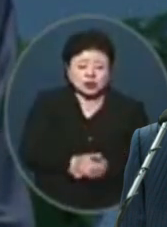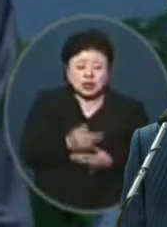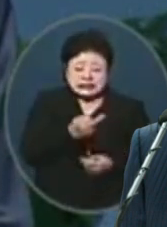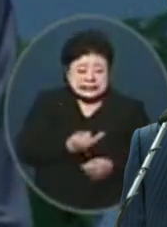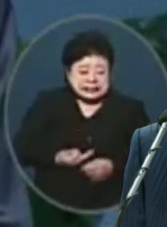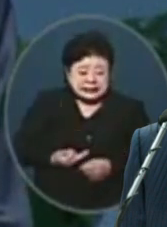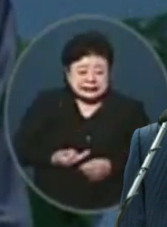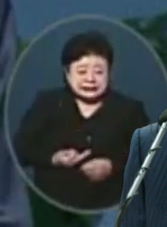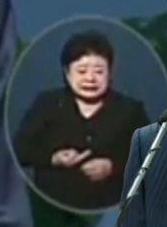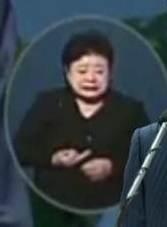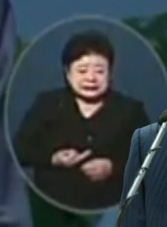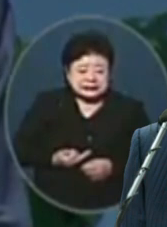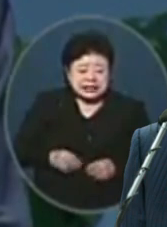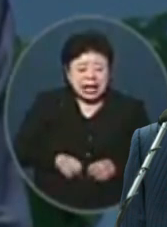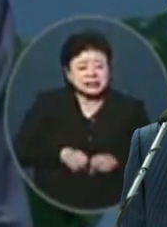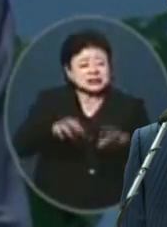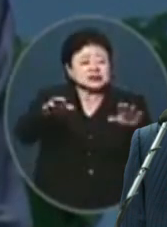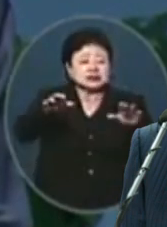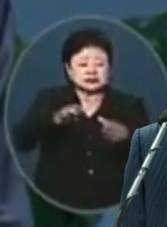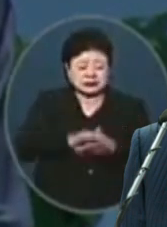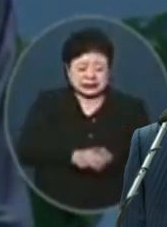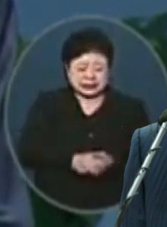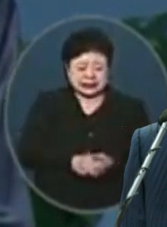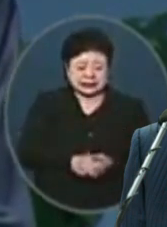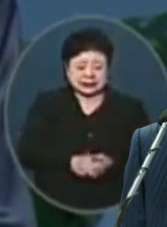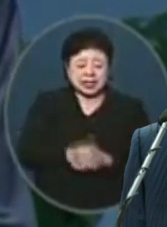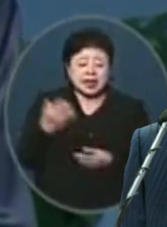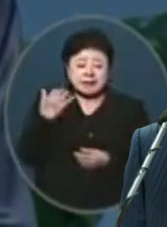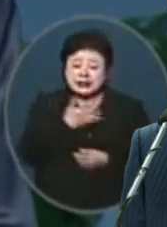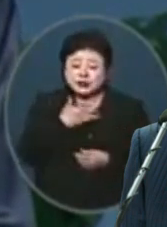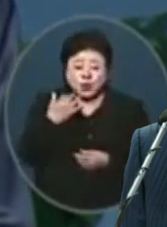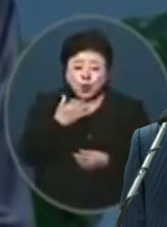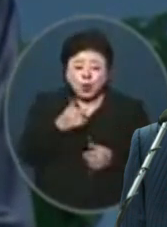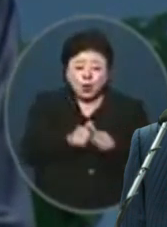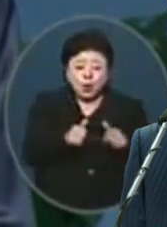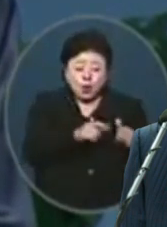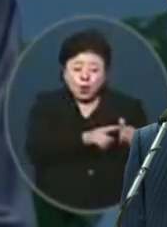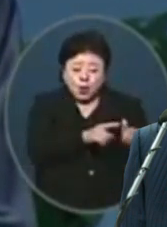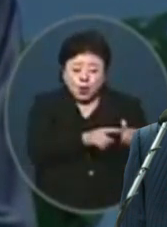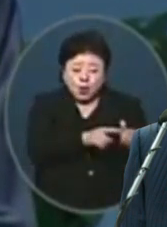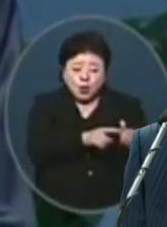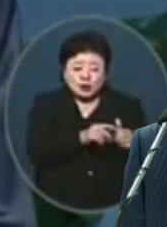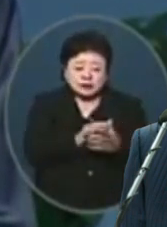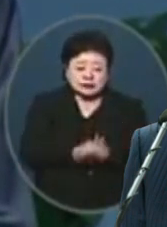제자들은 다 뿔뿔이 헤어졌습니다. 베드로는